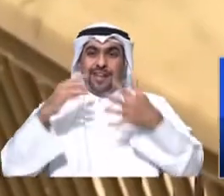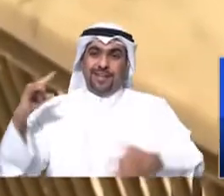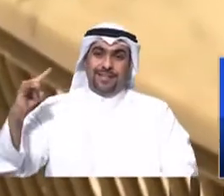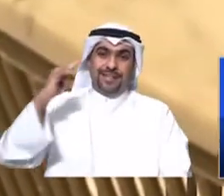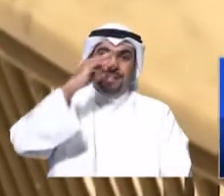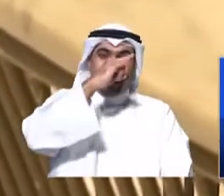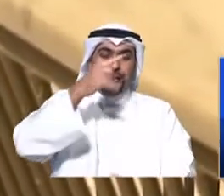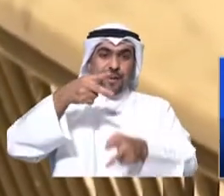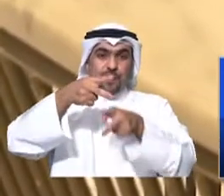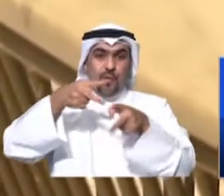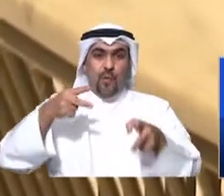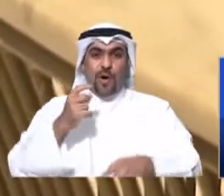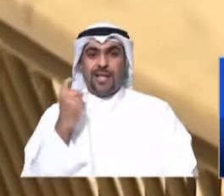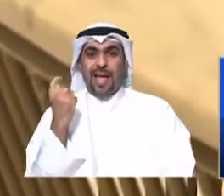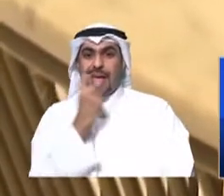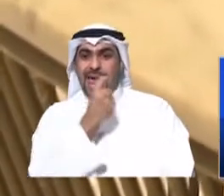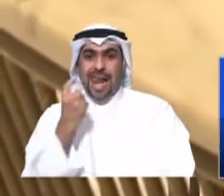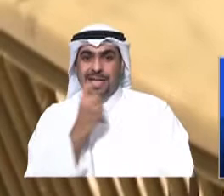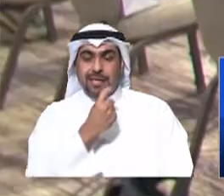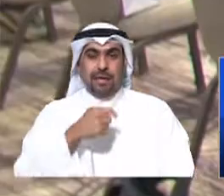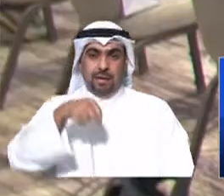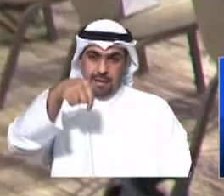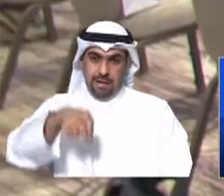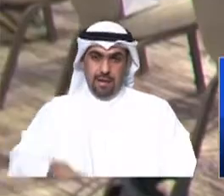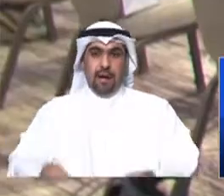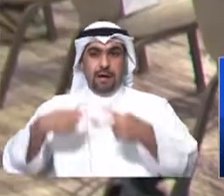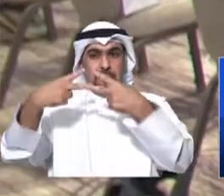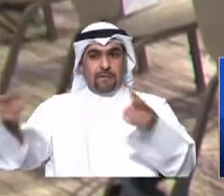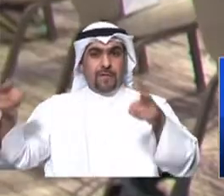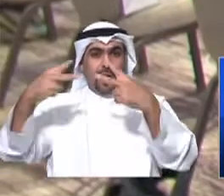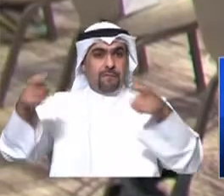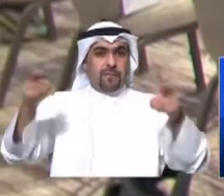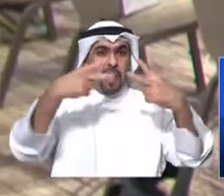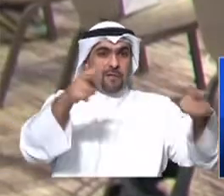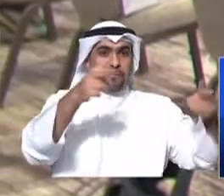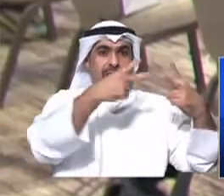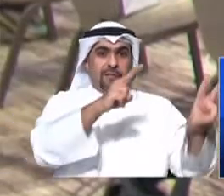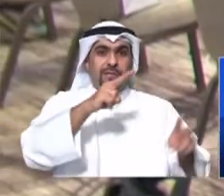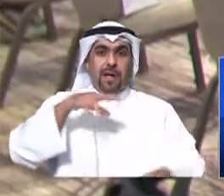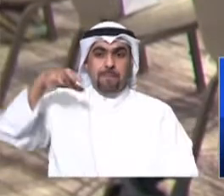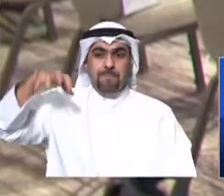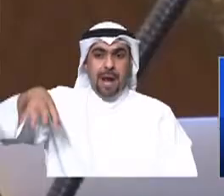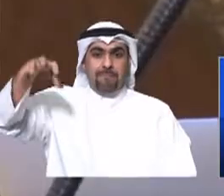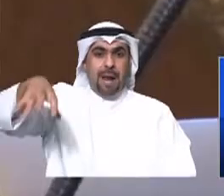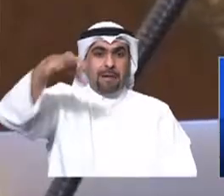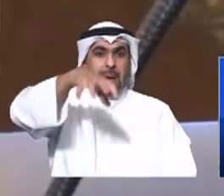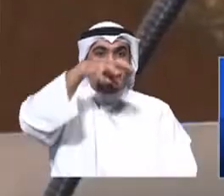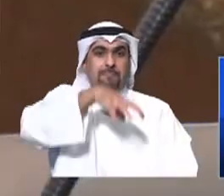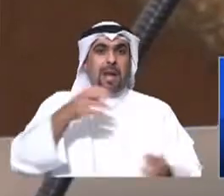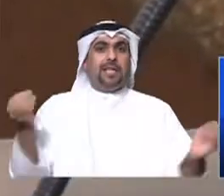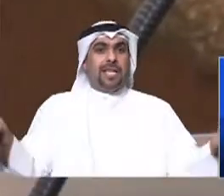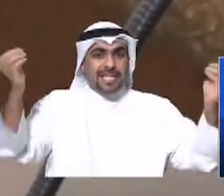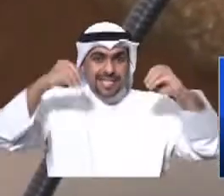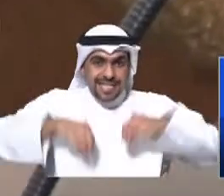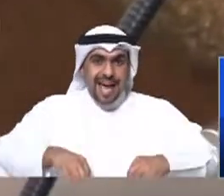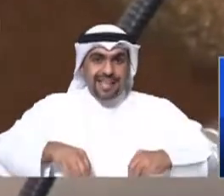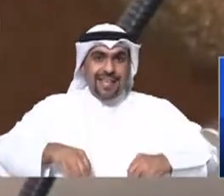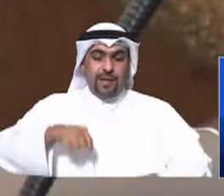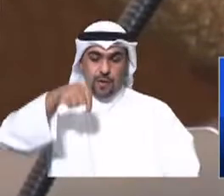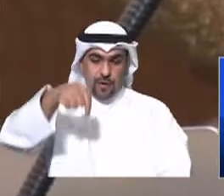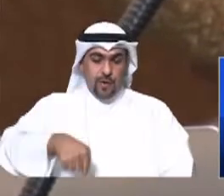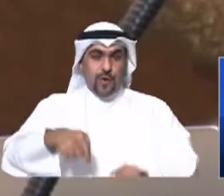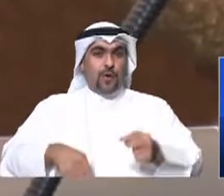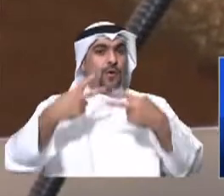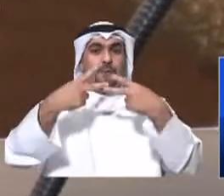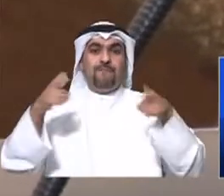وفية لزبنائها عبر العالم، اليوم انفتحت من جديد على وجهات أخرى انطلاقا من العاصمة الاقتصادية الدار البيضاء. الشركة نظمت مؤتمرا